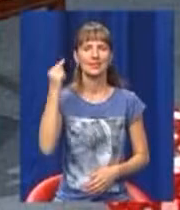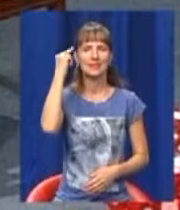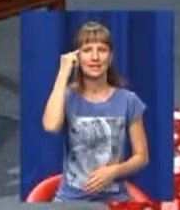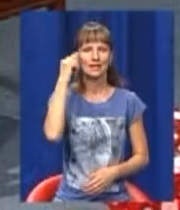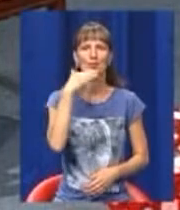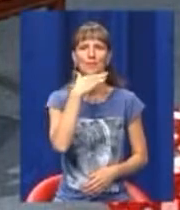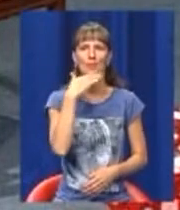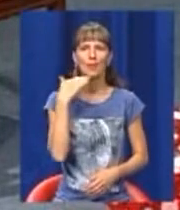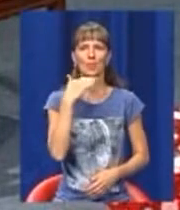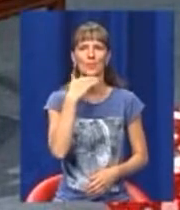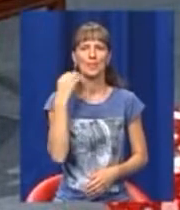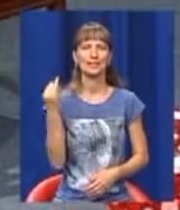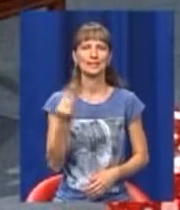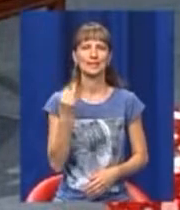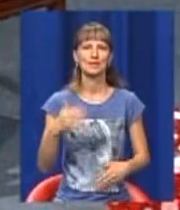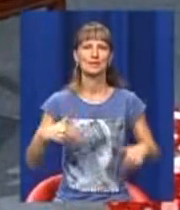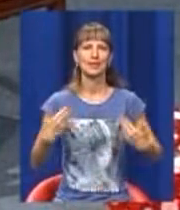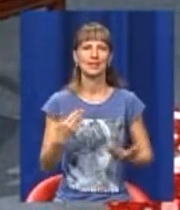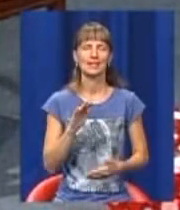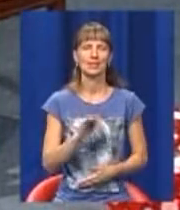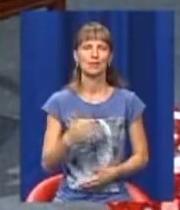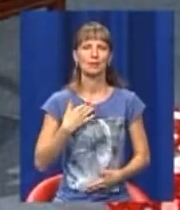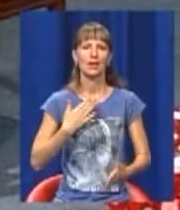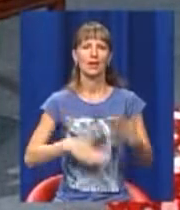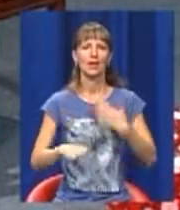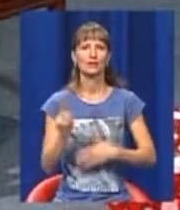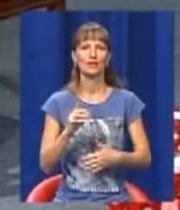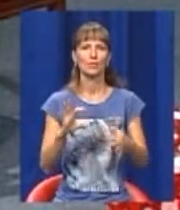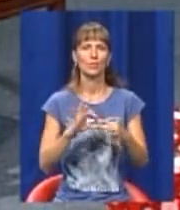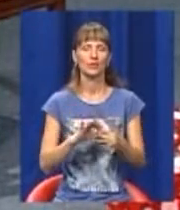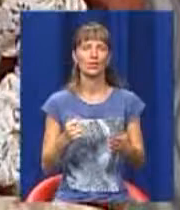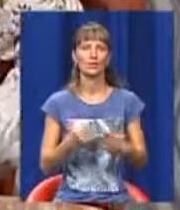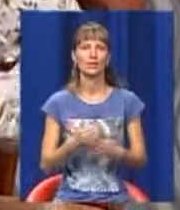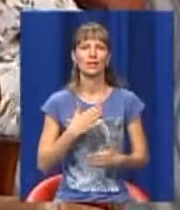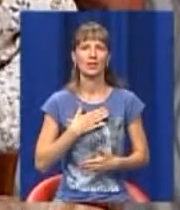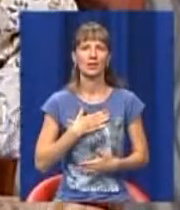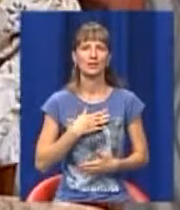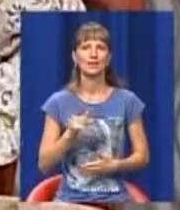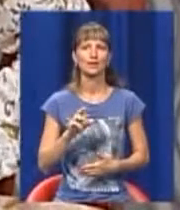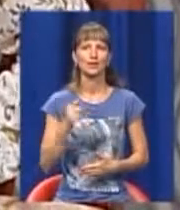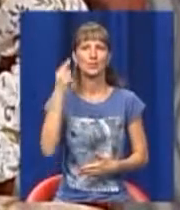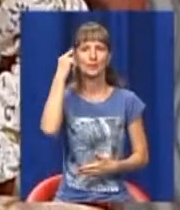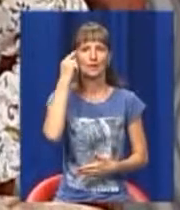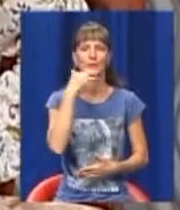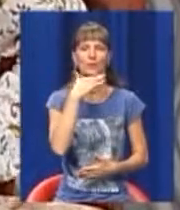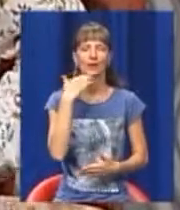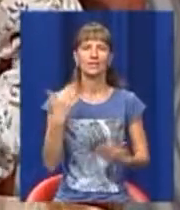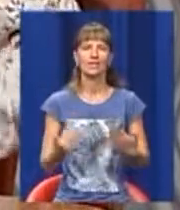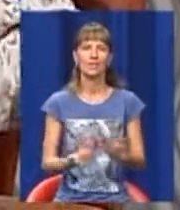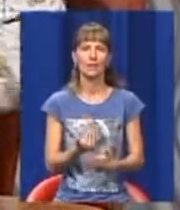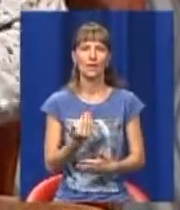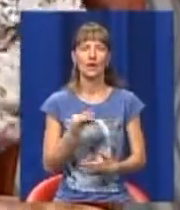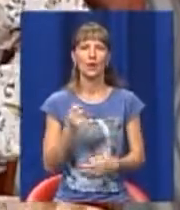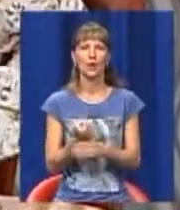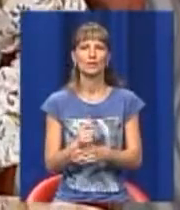дізнаватися багато-багато цікавого. Привіт, малеча! Ми раді, що ви приєдналися до нас, аби дізнатися багато нового,